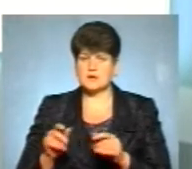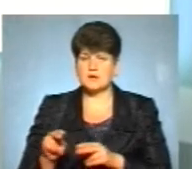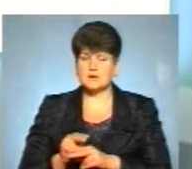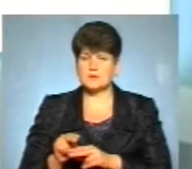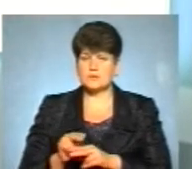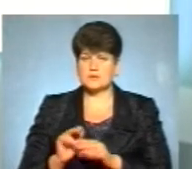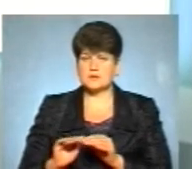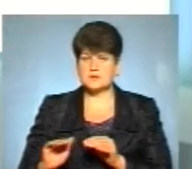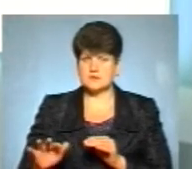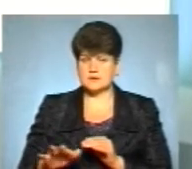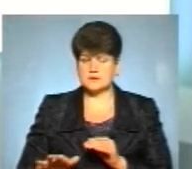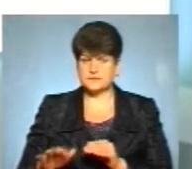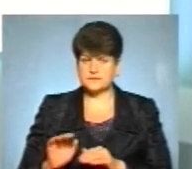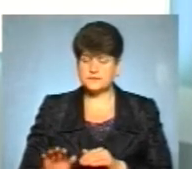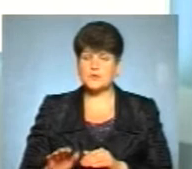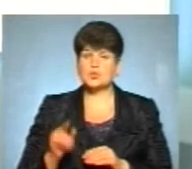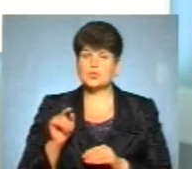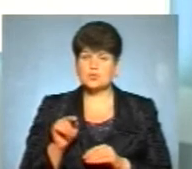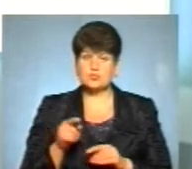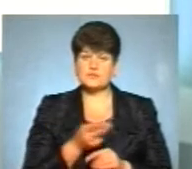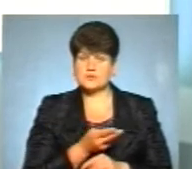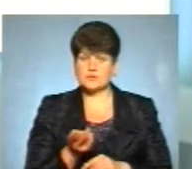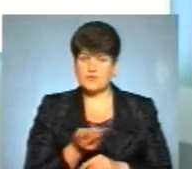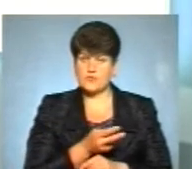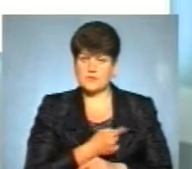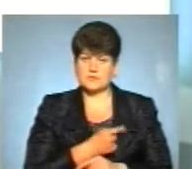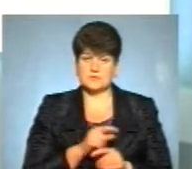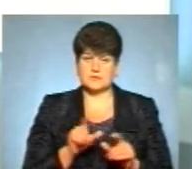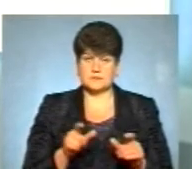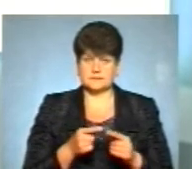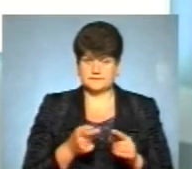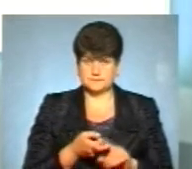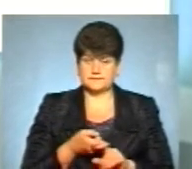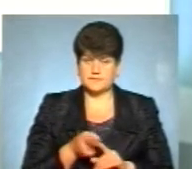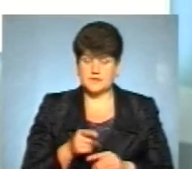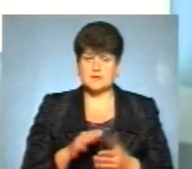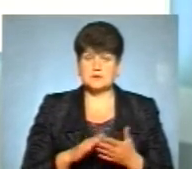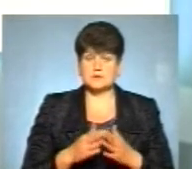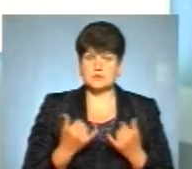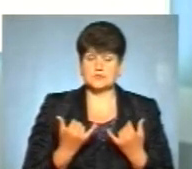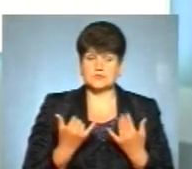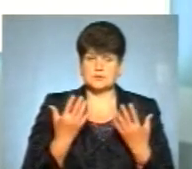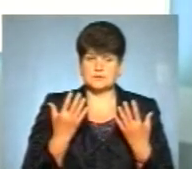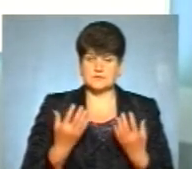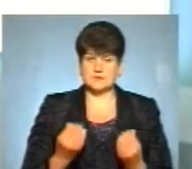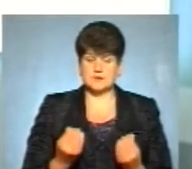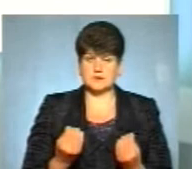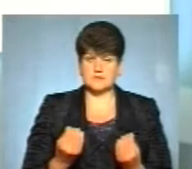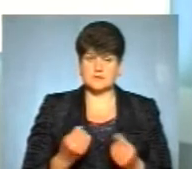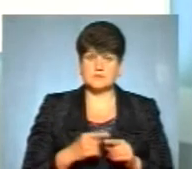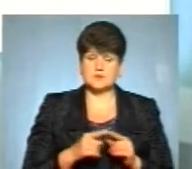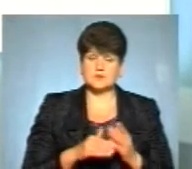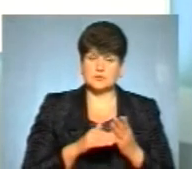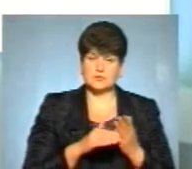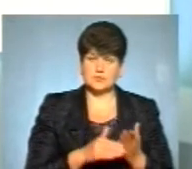лікування дитячого населення. Тому в цих двох інфекційних відділеннях станом на сьогоднішній ранок в інфекційному відділенні лікарні швидкої